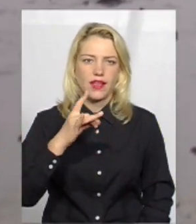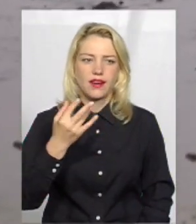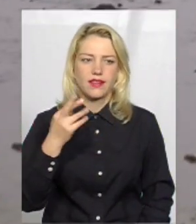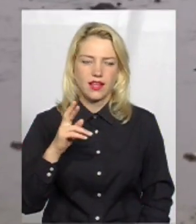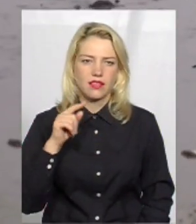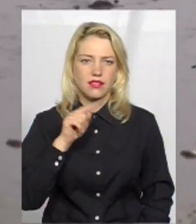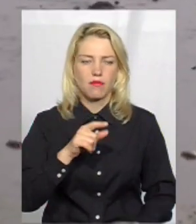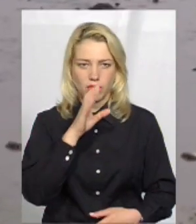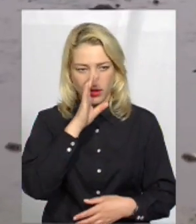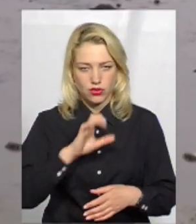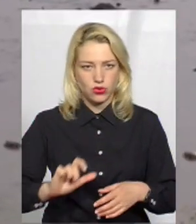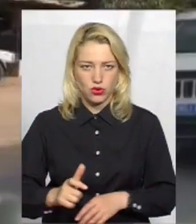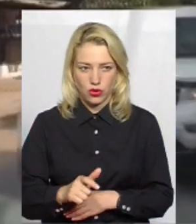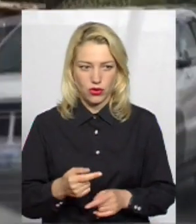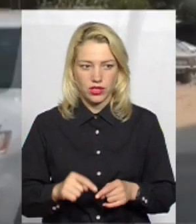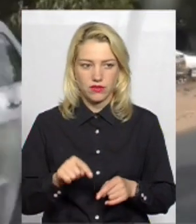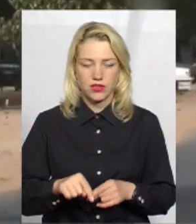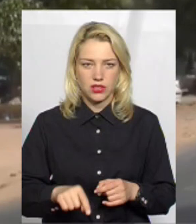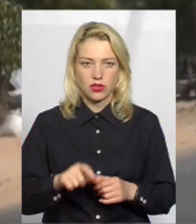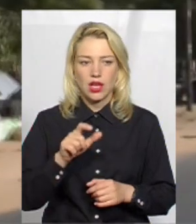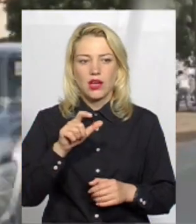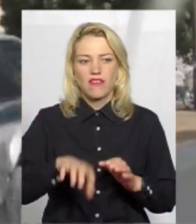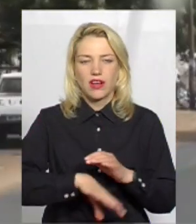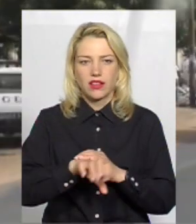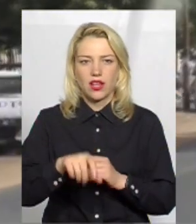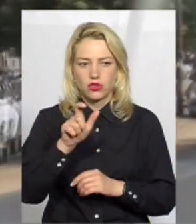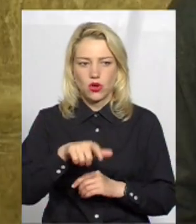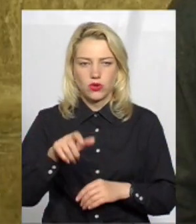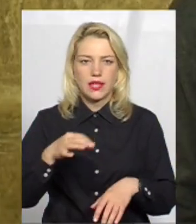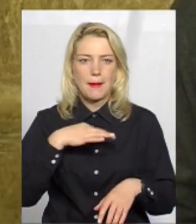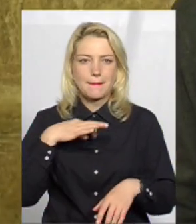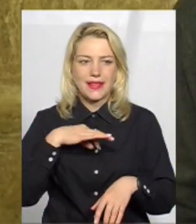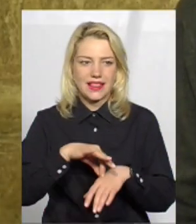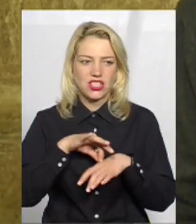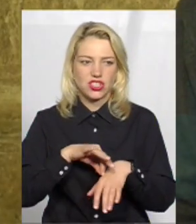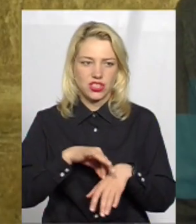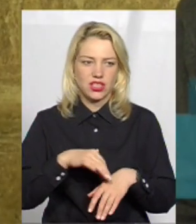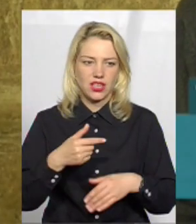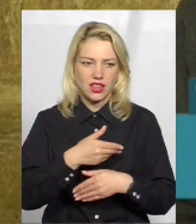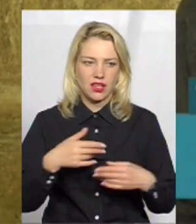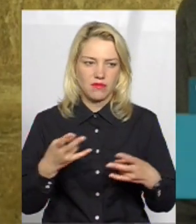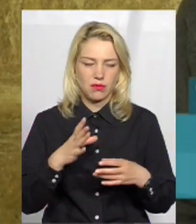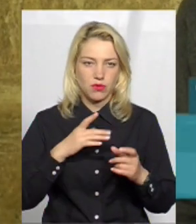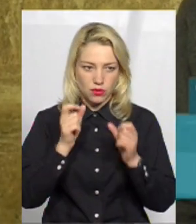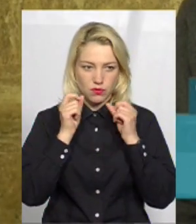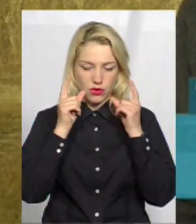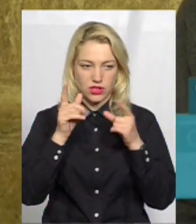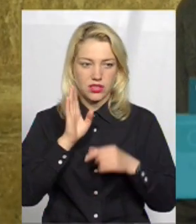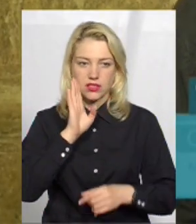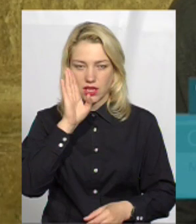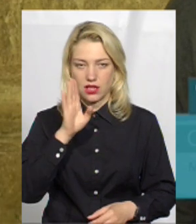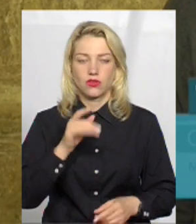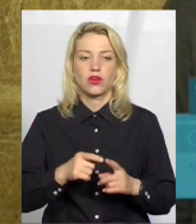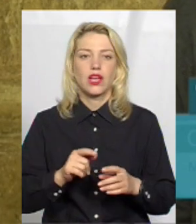погані дороги, та туди є, у цій країні викрадають людей, особливо з білою шкірою. Нам доводилось прокидатися з самого ранку, зі